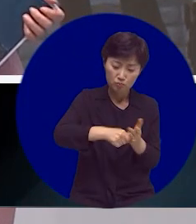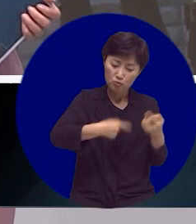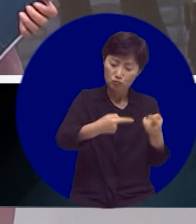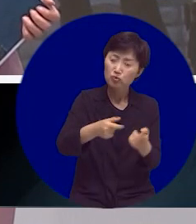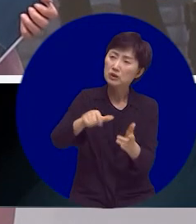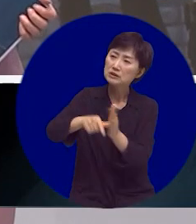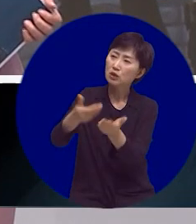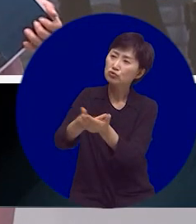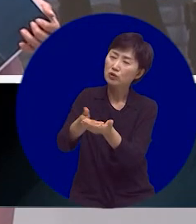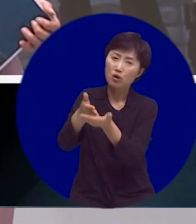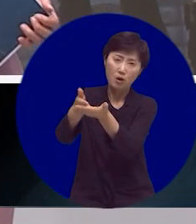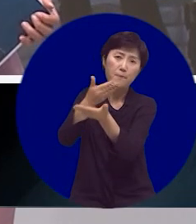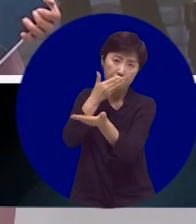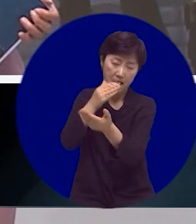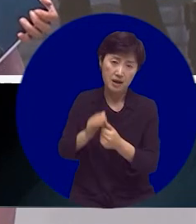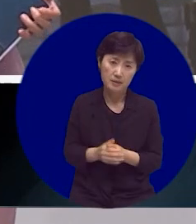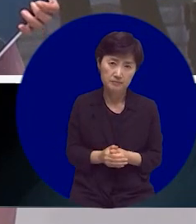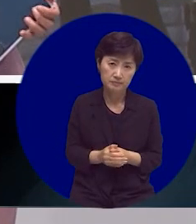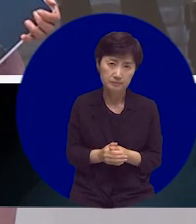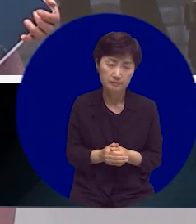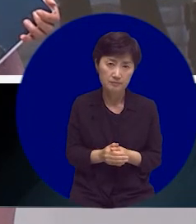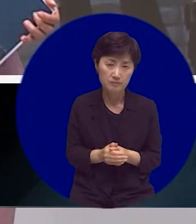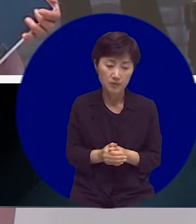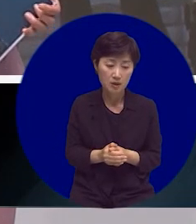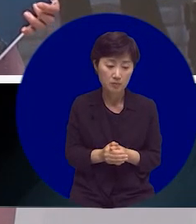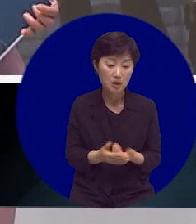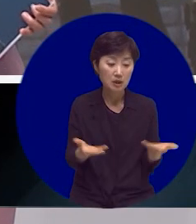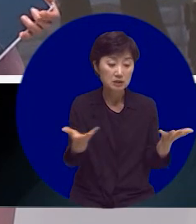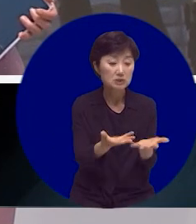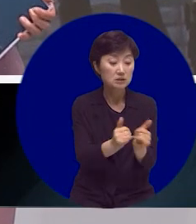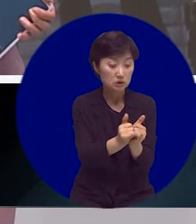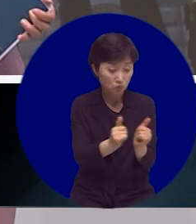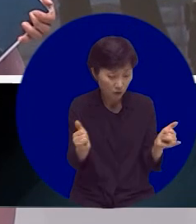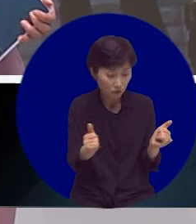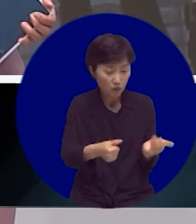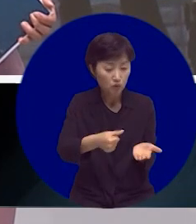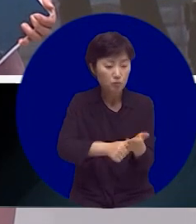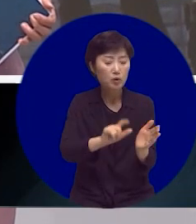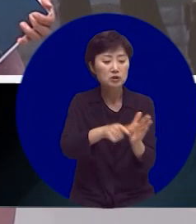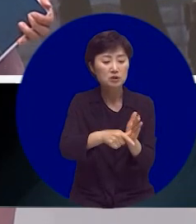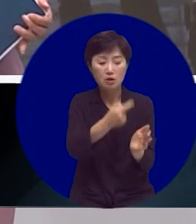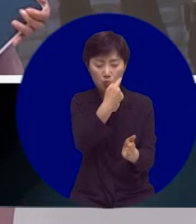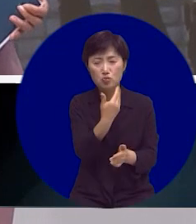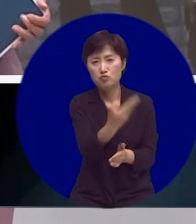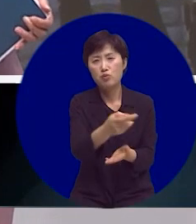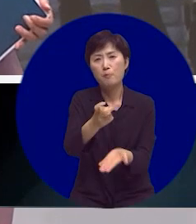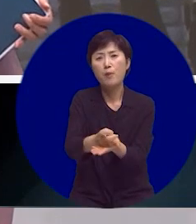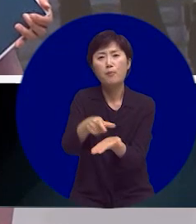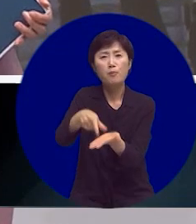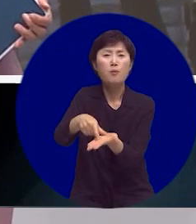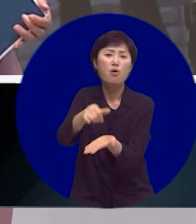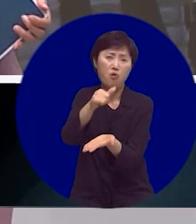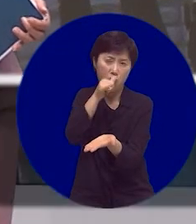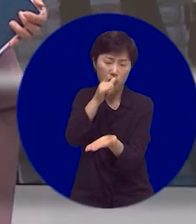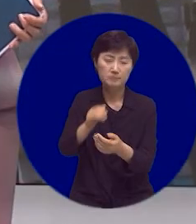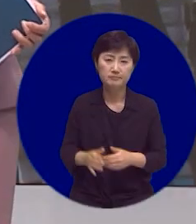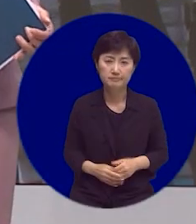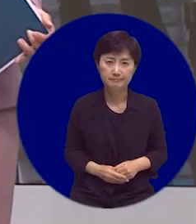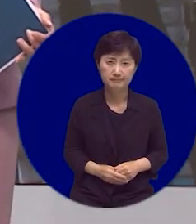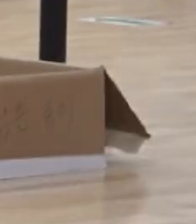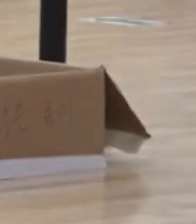있습니다. 공직선거법에 다른 자에게 고용된 사람의 투표 시간을 보장하는 규정이 있기 때문인데요. 관련 내용 자세히